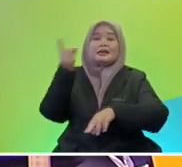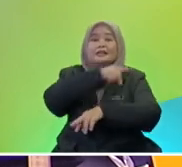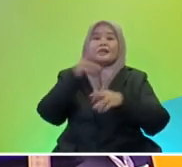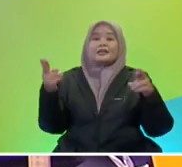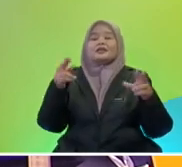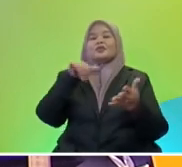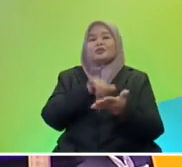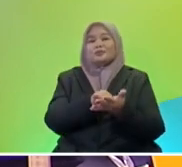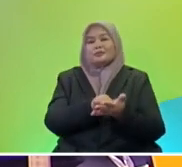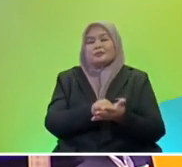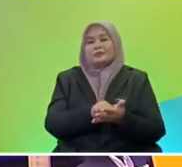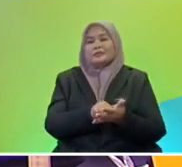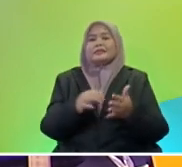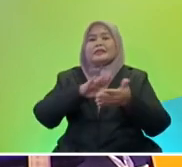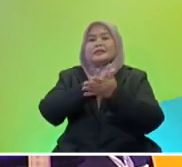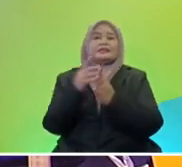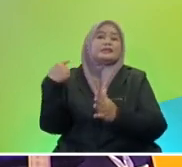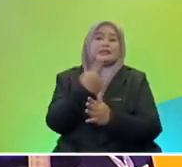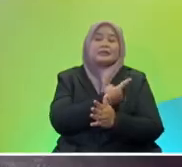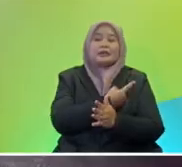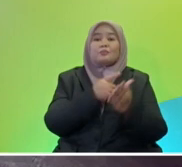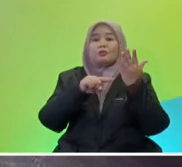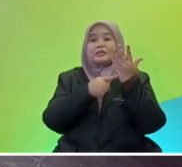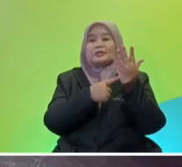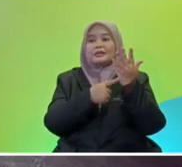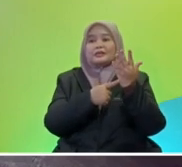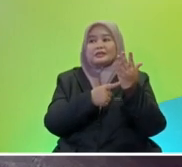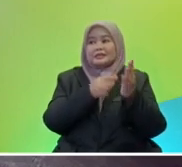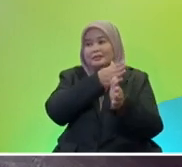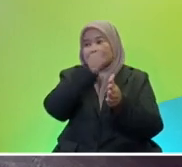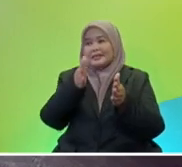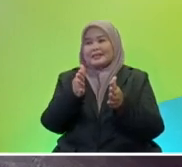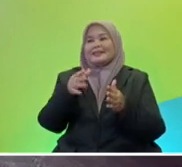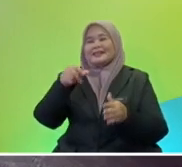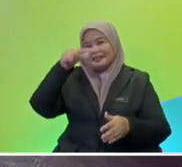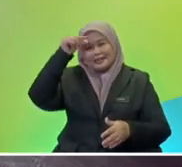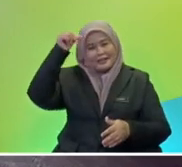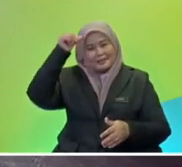Oke jadinya kita tidak mulai daripada sebelah Abang